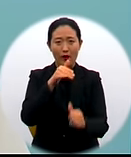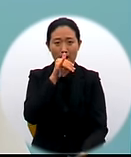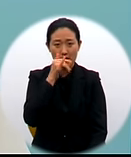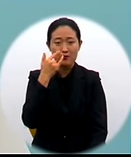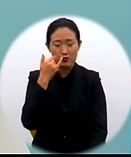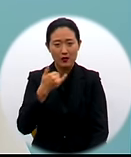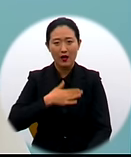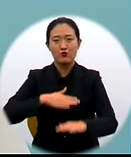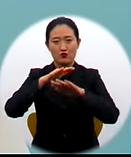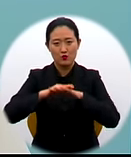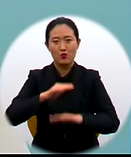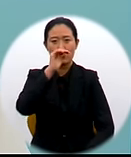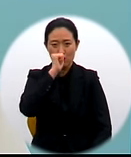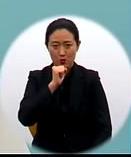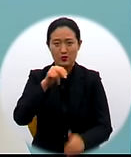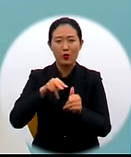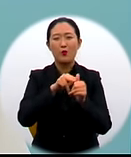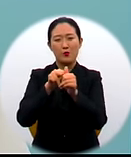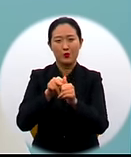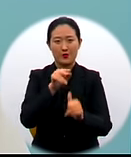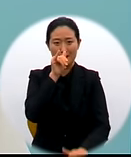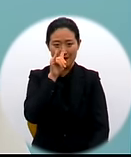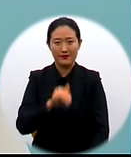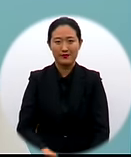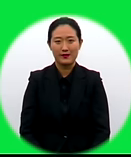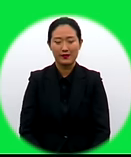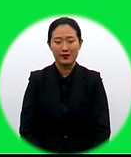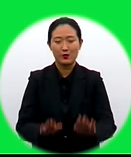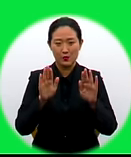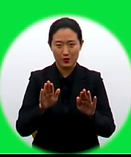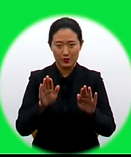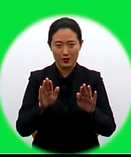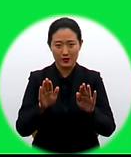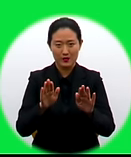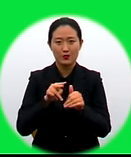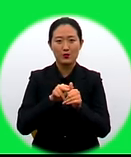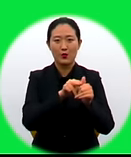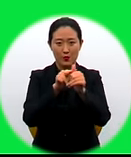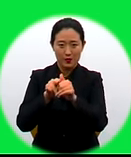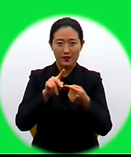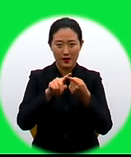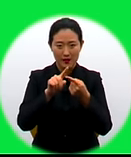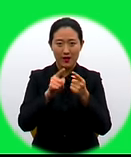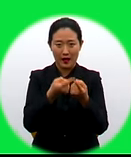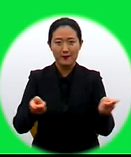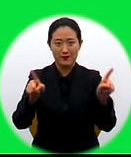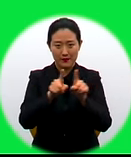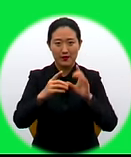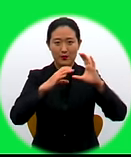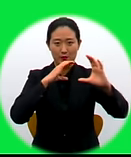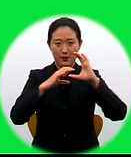있는 학부모분들이 꼭 아셨으면 좋겠다라고 생각하는 정보들이 있는데요. 그런 트렌드를 중심으로 오늘 이 강서구민